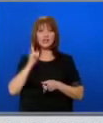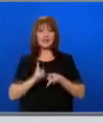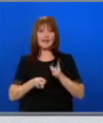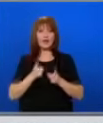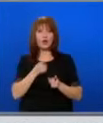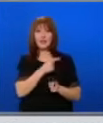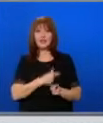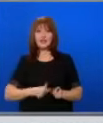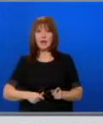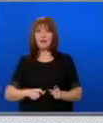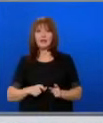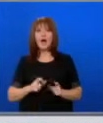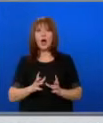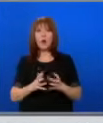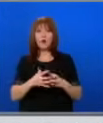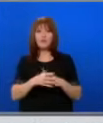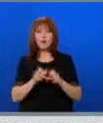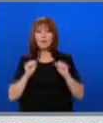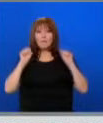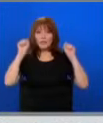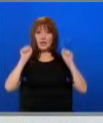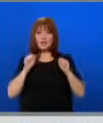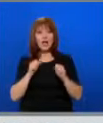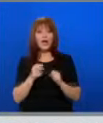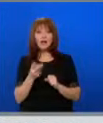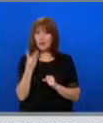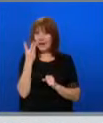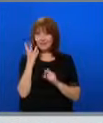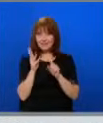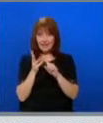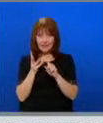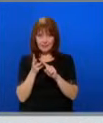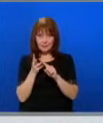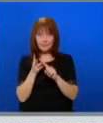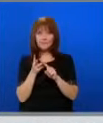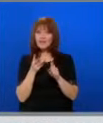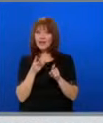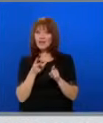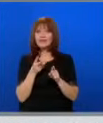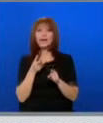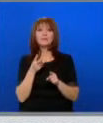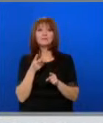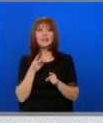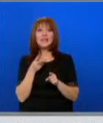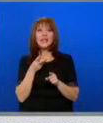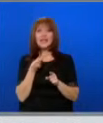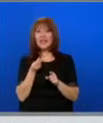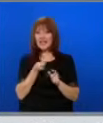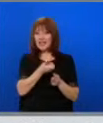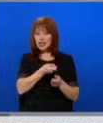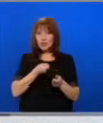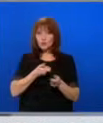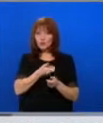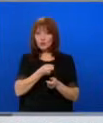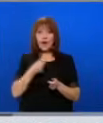националния отбор по вдигане на тежести. Оказва се, има и трети задържан. От държавното обвинение не отрекоха също, че изнудваният